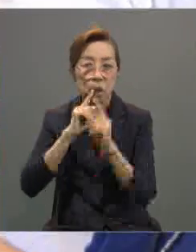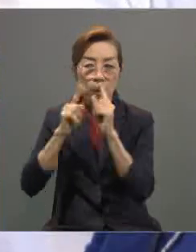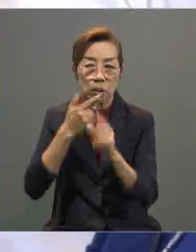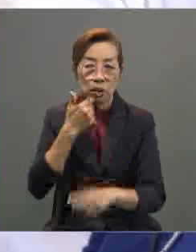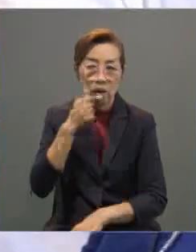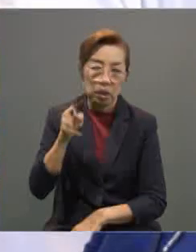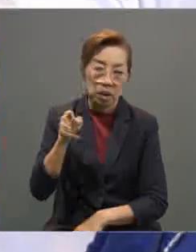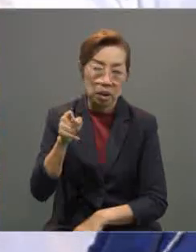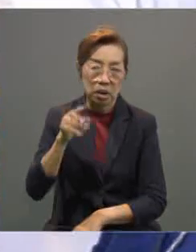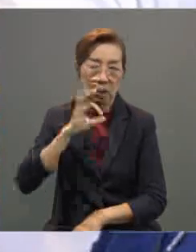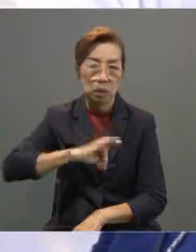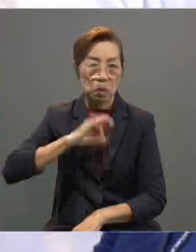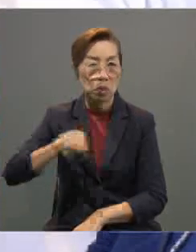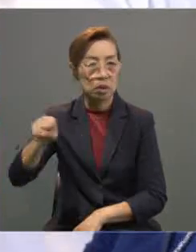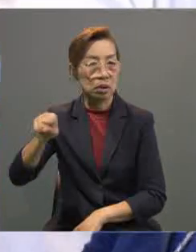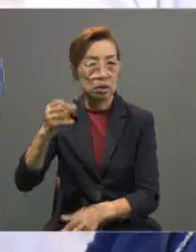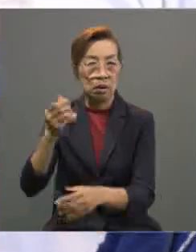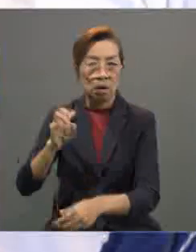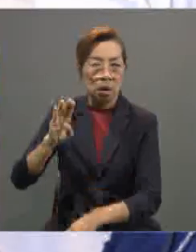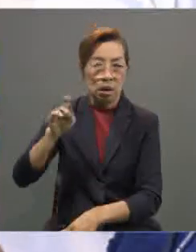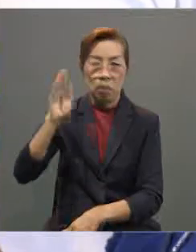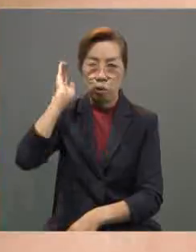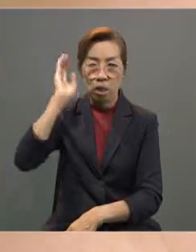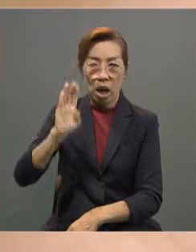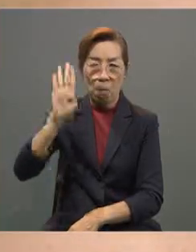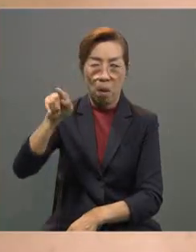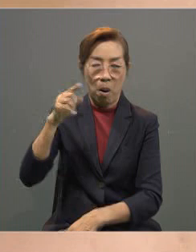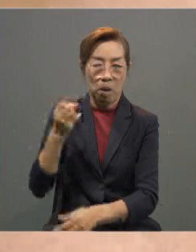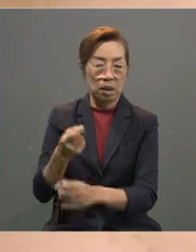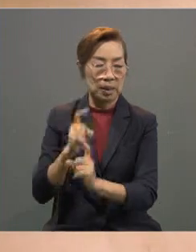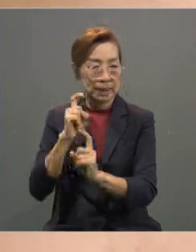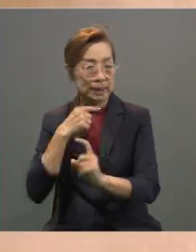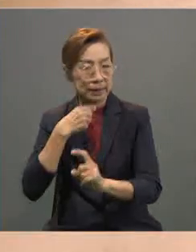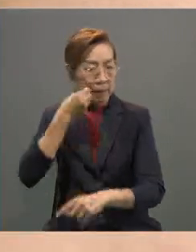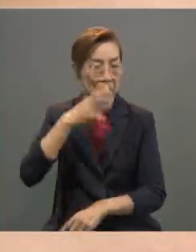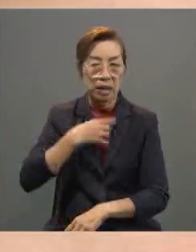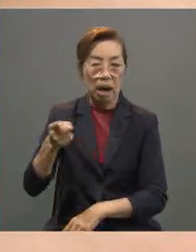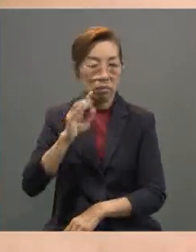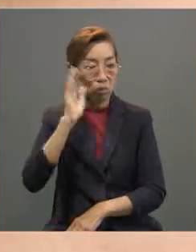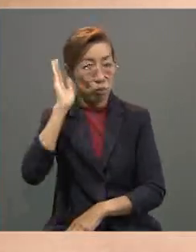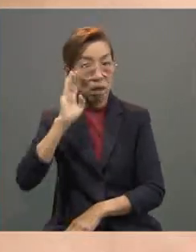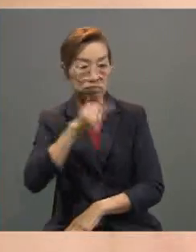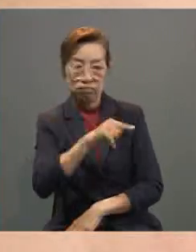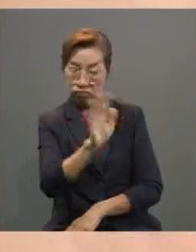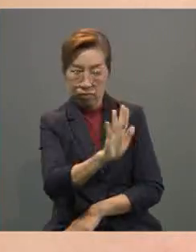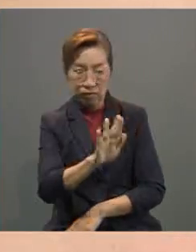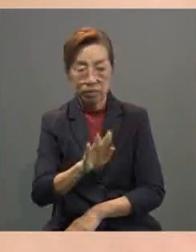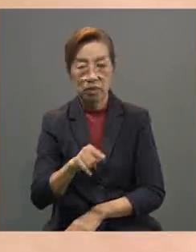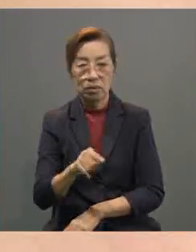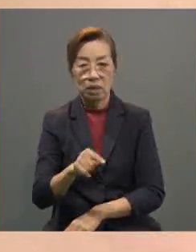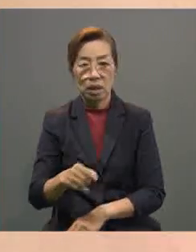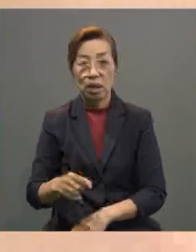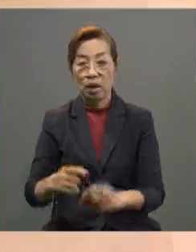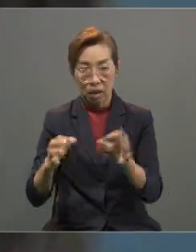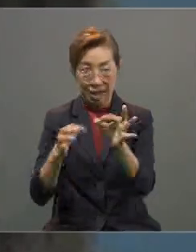ะรู้สึกว่าเอ๊ะมันไม่ปลอดภัยแล้วอยากจะกลับบ้านแต่เสียบอไม่ให้กลับค่ะแล้วก็มีการกัดยาเสพติดคือครึ่งหนึ่งเนี่ยกิน